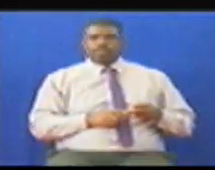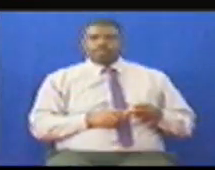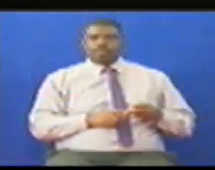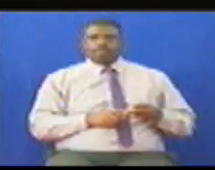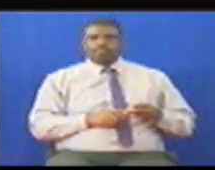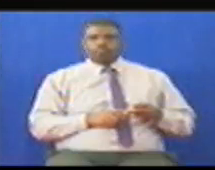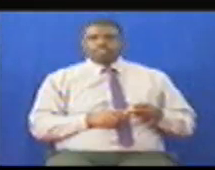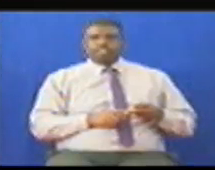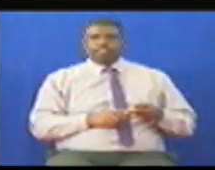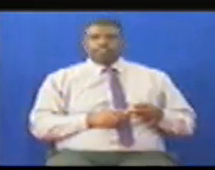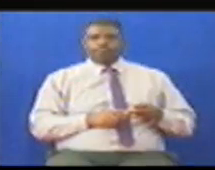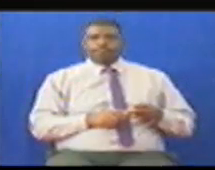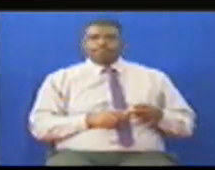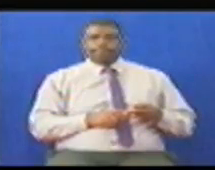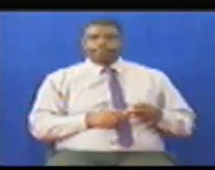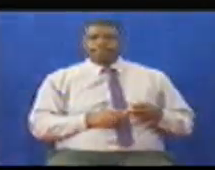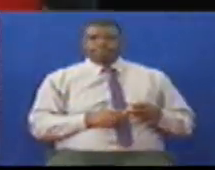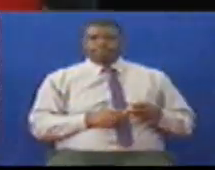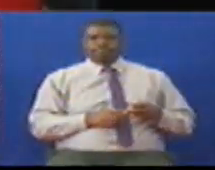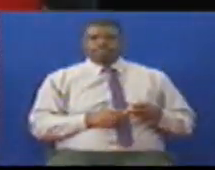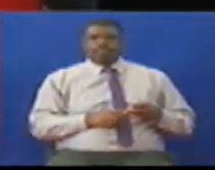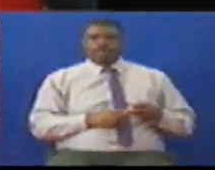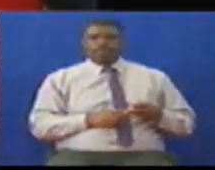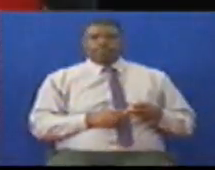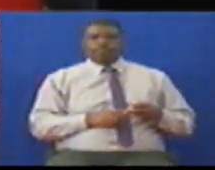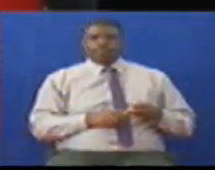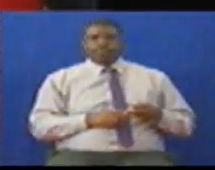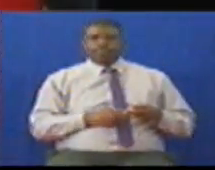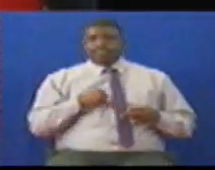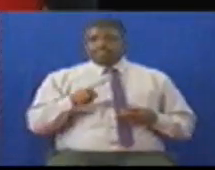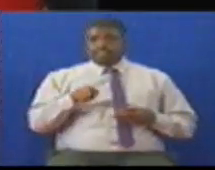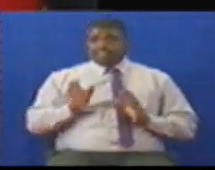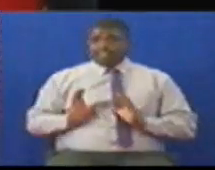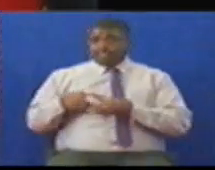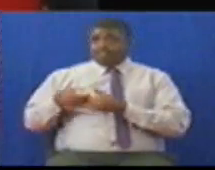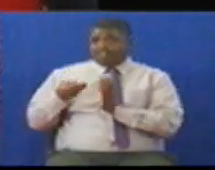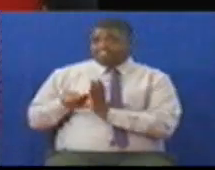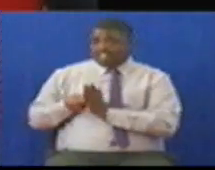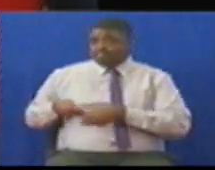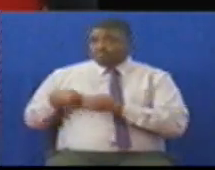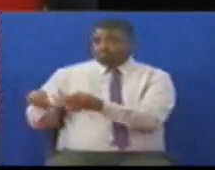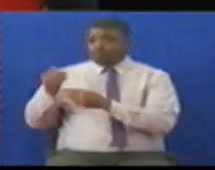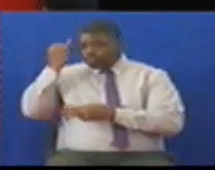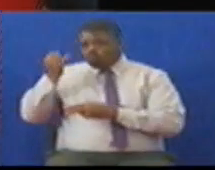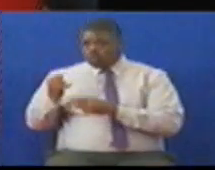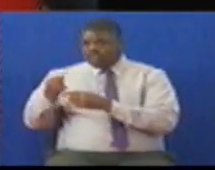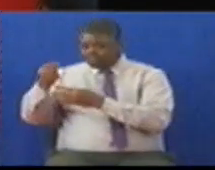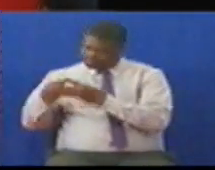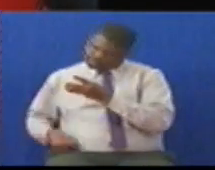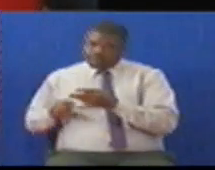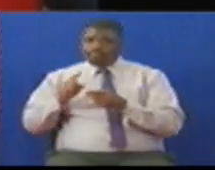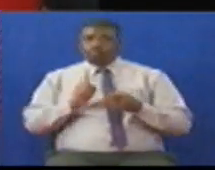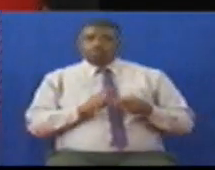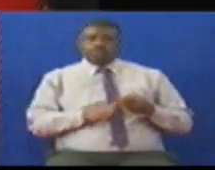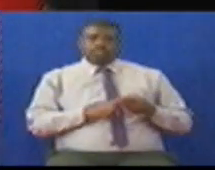Mheshimiwa Speaker, kutokana na matokeo ya ukaguzi wa miradi ya maendeleo, kamati inapenda kutoa maoni yafuatayo. Moja, mpango wa ruzuku kwa kaya